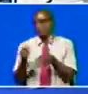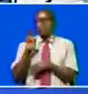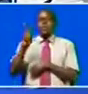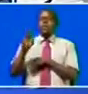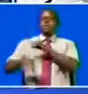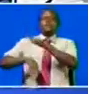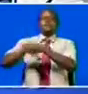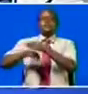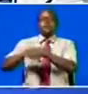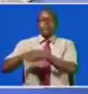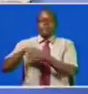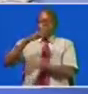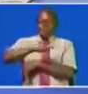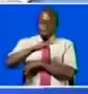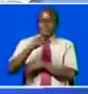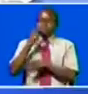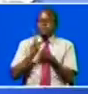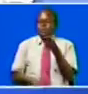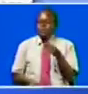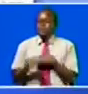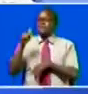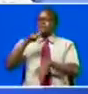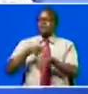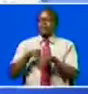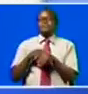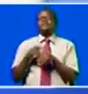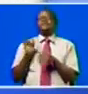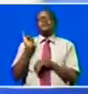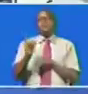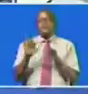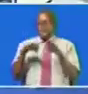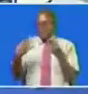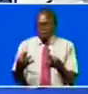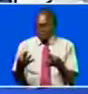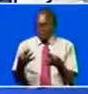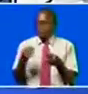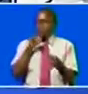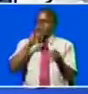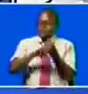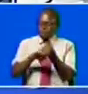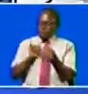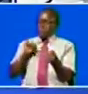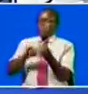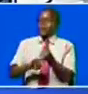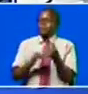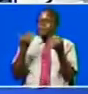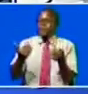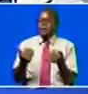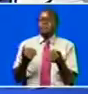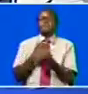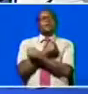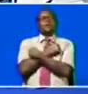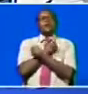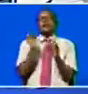mpira. Saa ya jioni mimi wanasema ni saa ya kuwa na mume wako ama mke wako ama familia yako. Ndio maana unaona siku hizi hakuna upendo kwa hizi familia